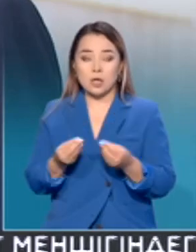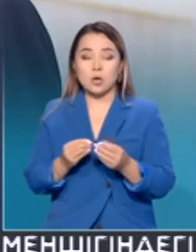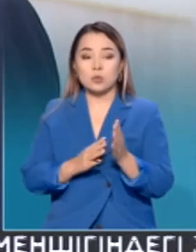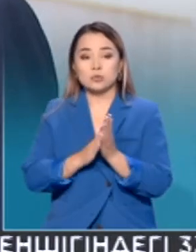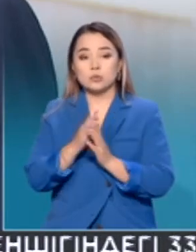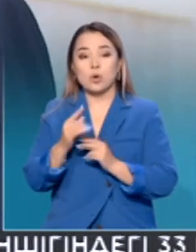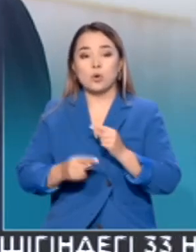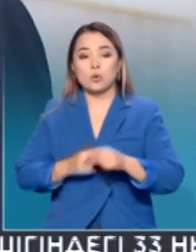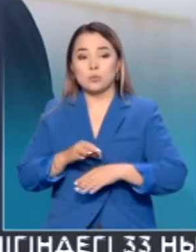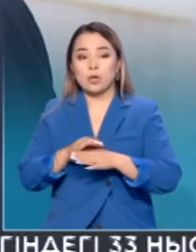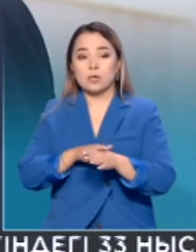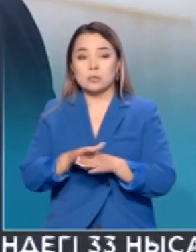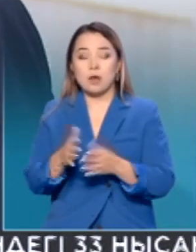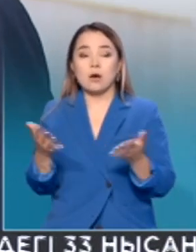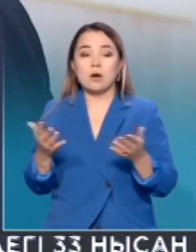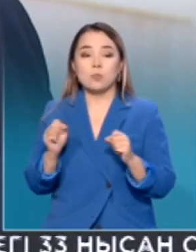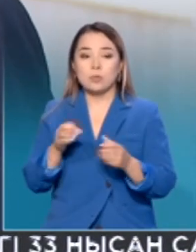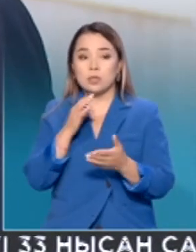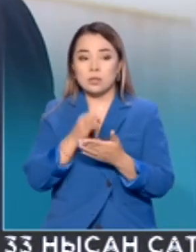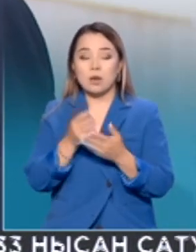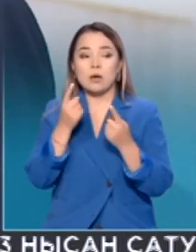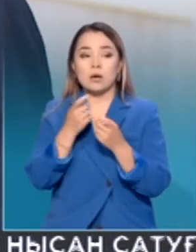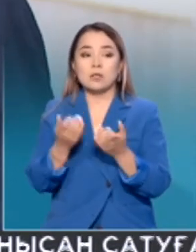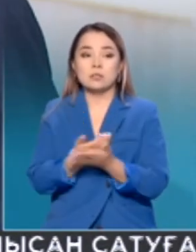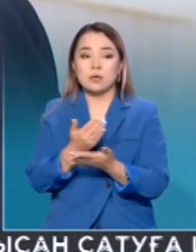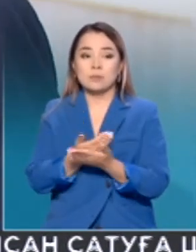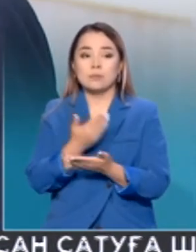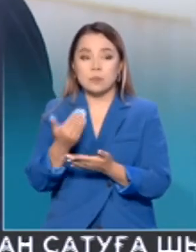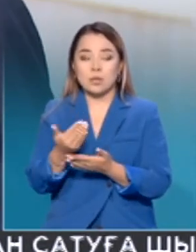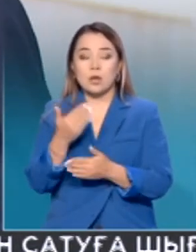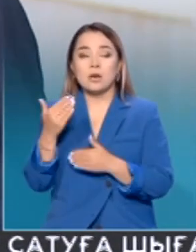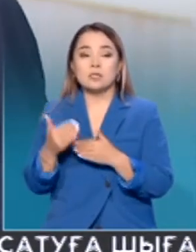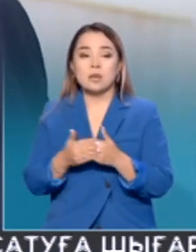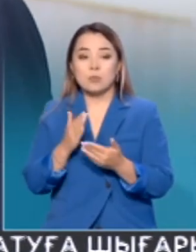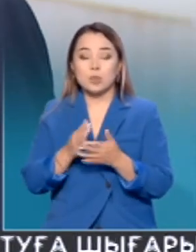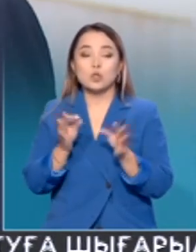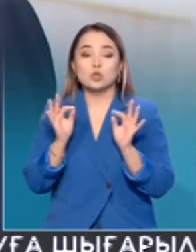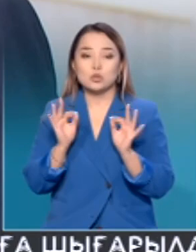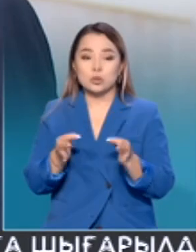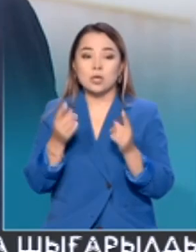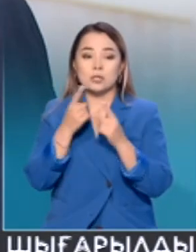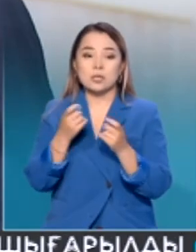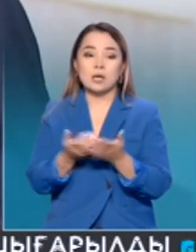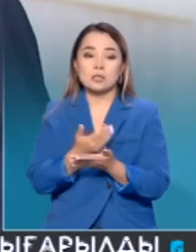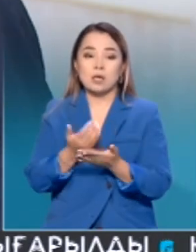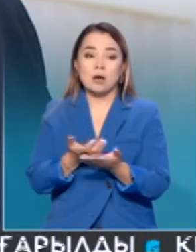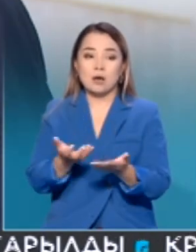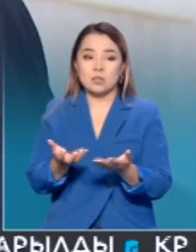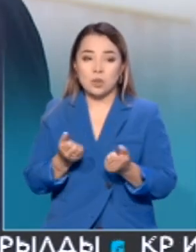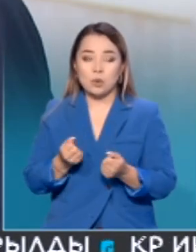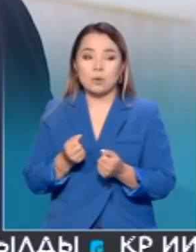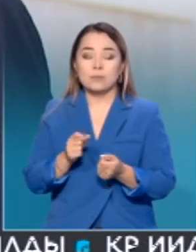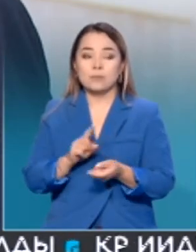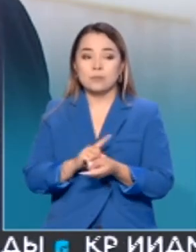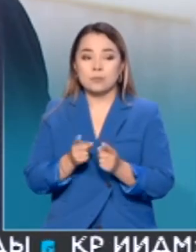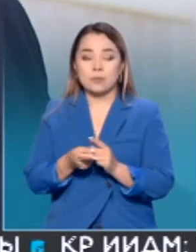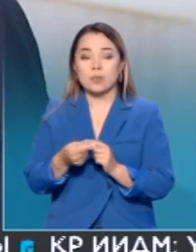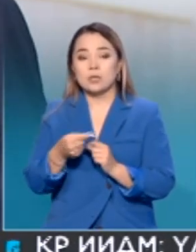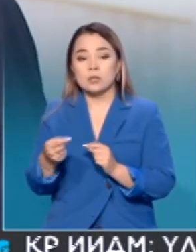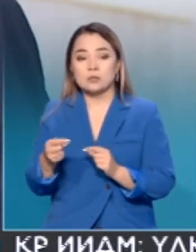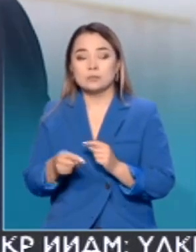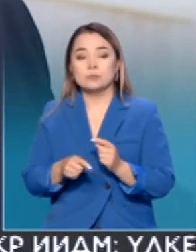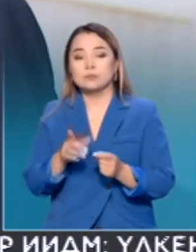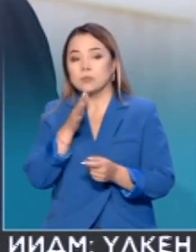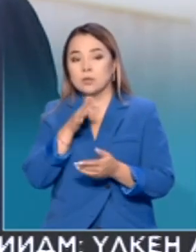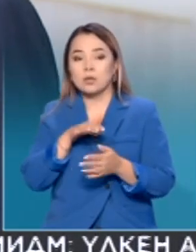өскелең ұрпақтың қандай да бір жаңағы ақпараттардың аясында дұрыс мәлімет алу және де теріс ағымдарға кетіп қалмауы